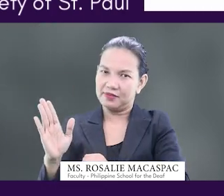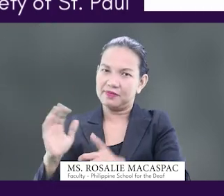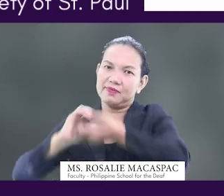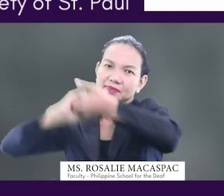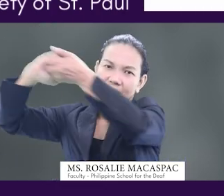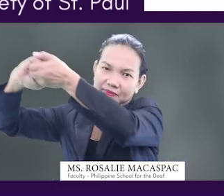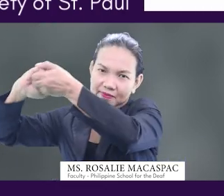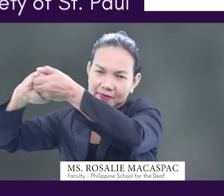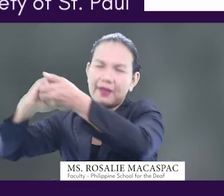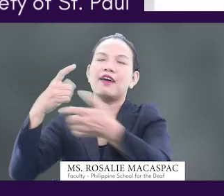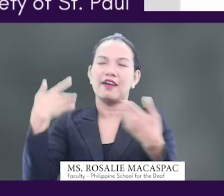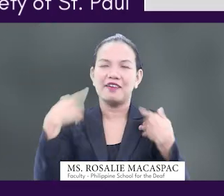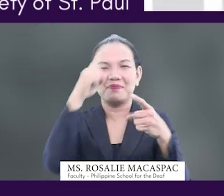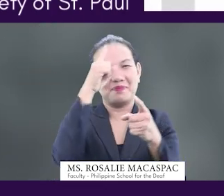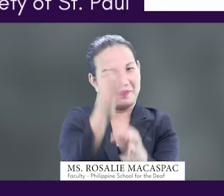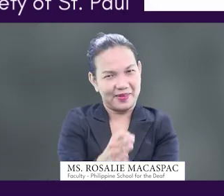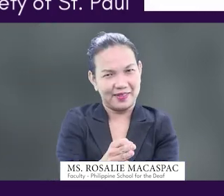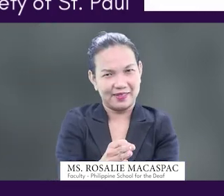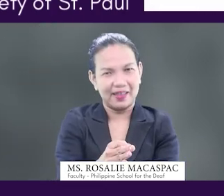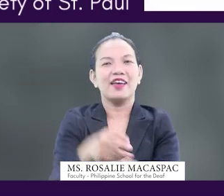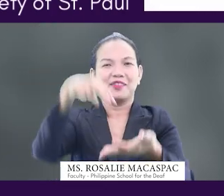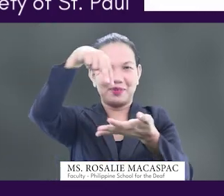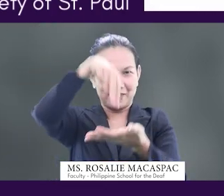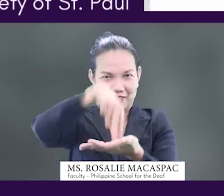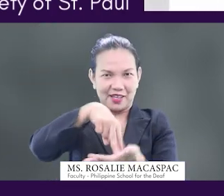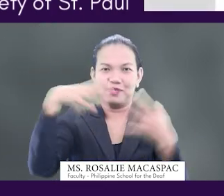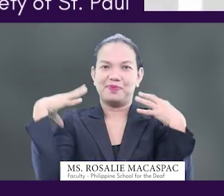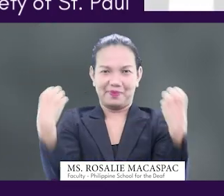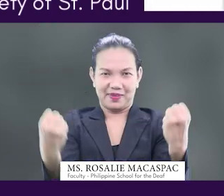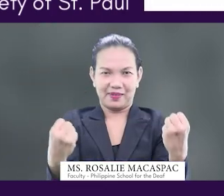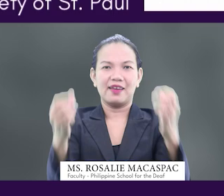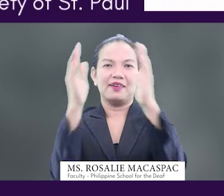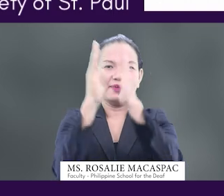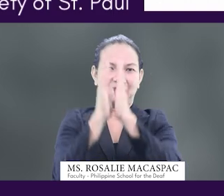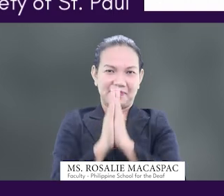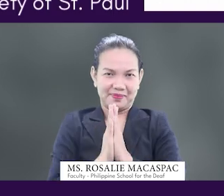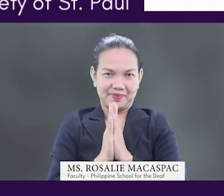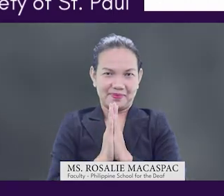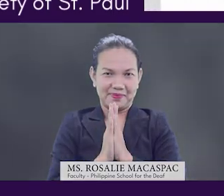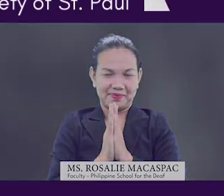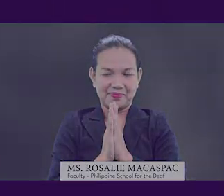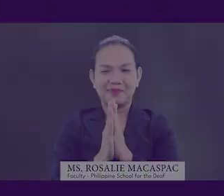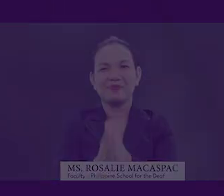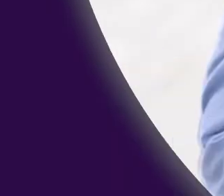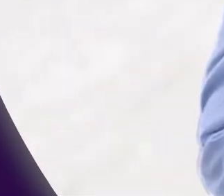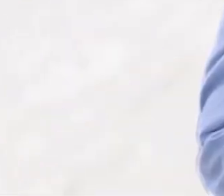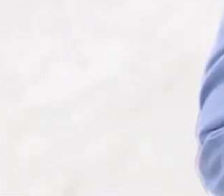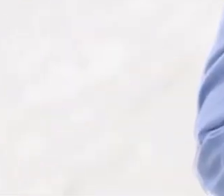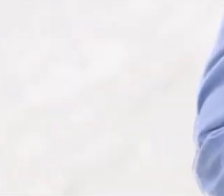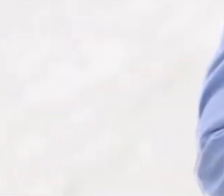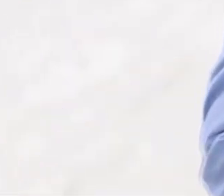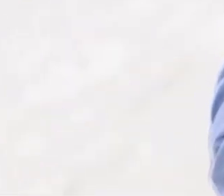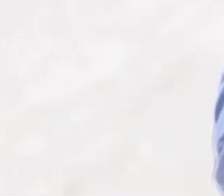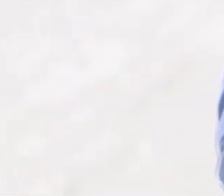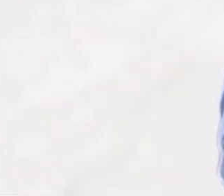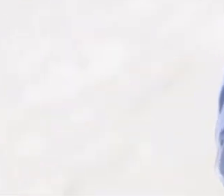Panginoon. Manalig at bumangon. Amen.